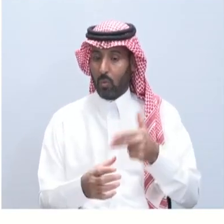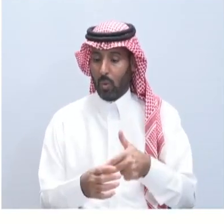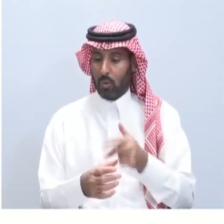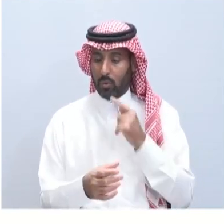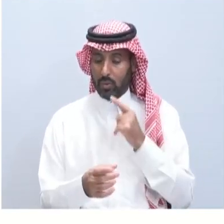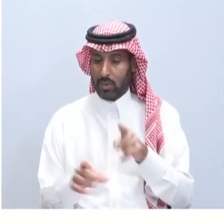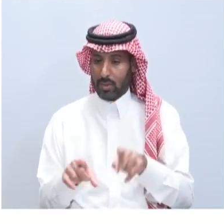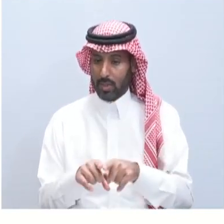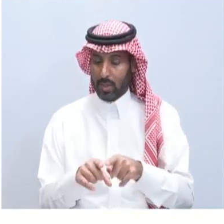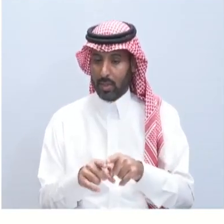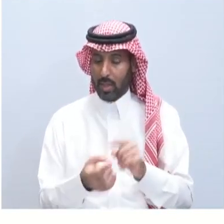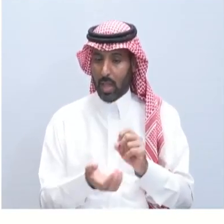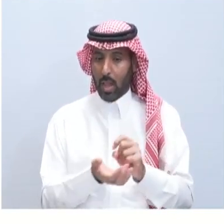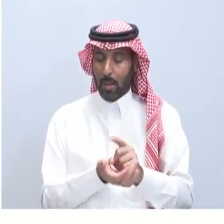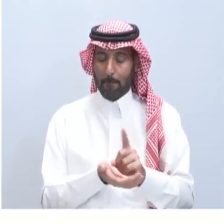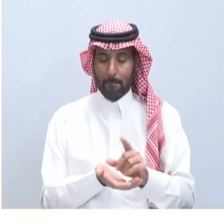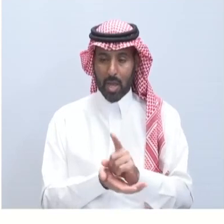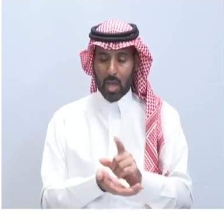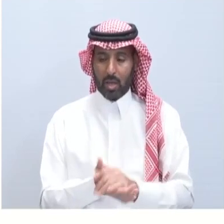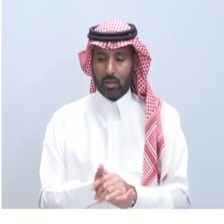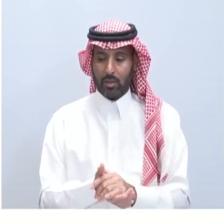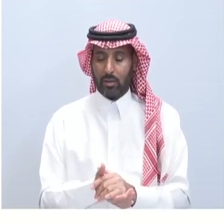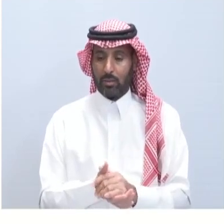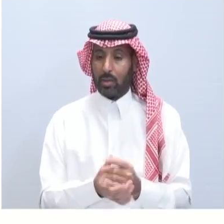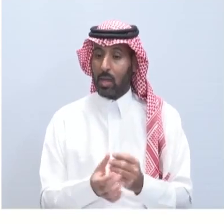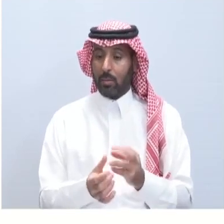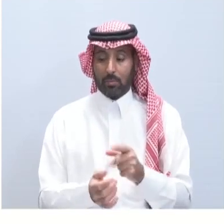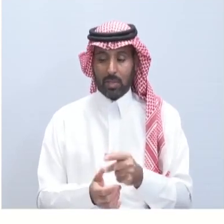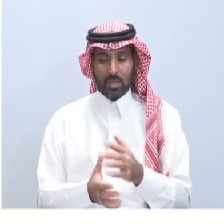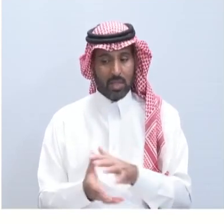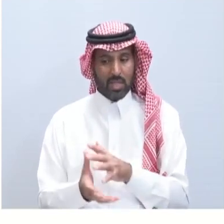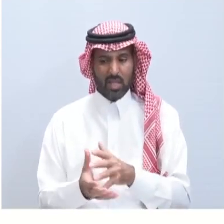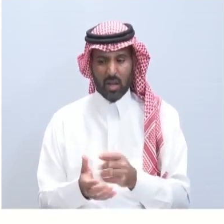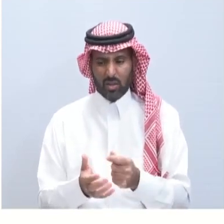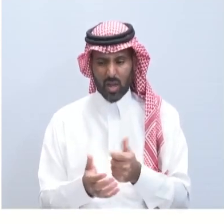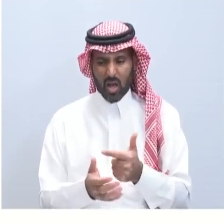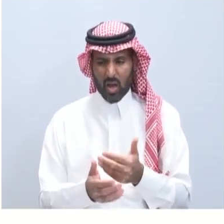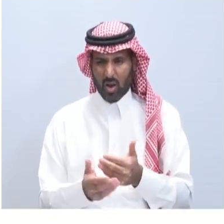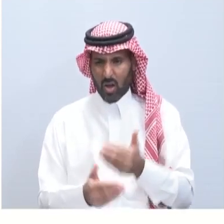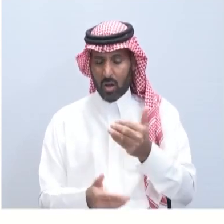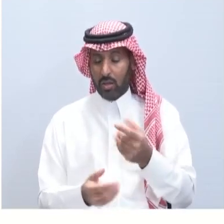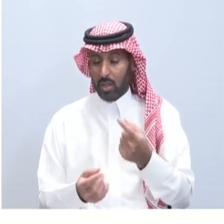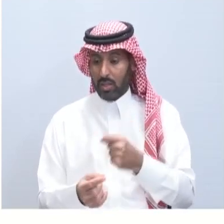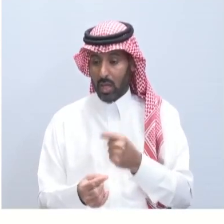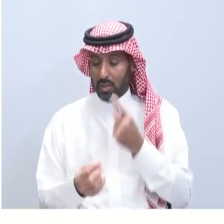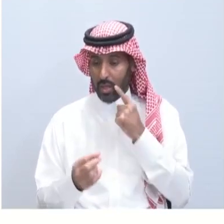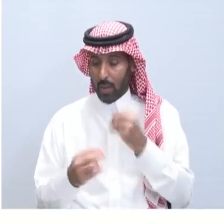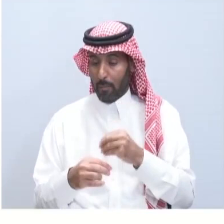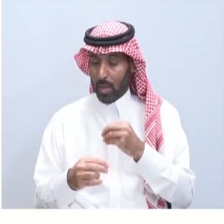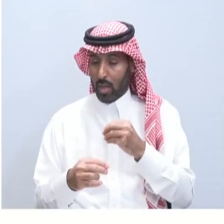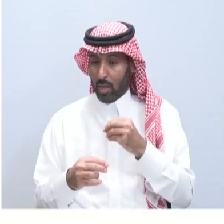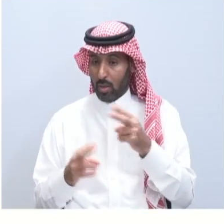صديق للبيئه بالكامل ولكن عيبه الاساسي ارتفاع تكلفه انتاجه والحاجه الى كميات ضخمه من الطاقه